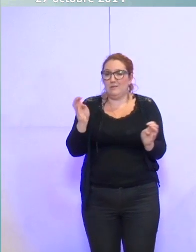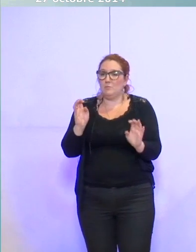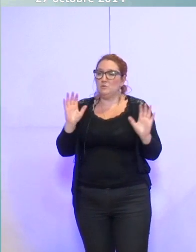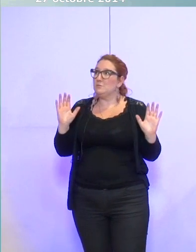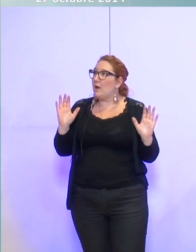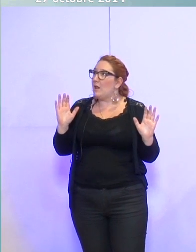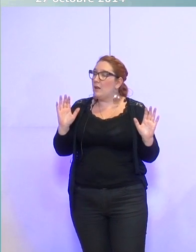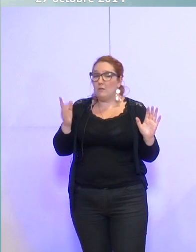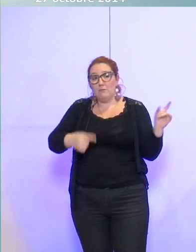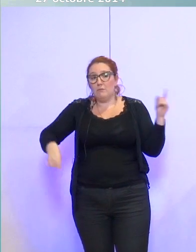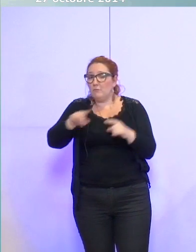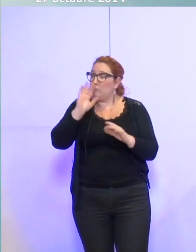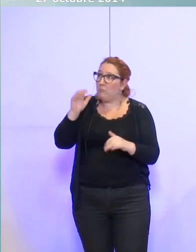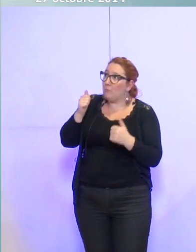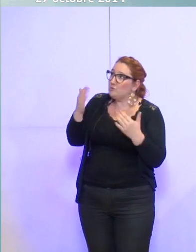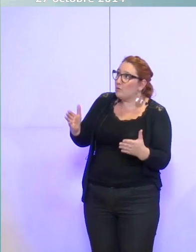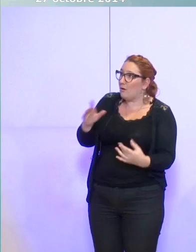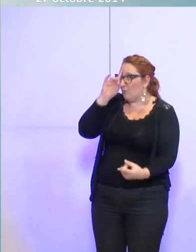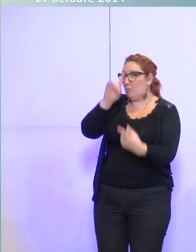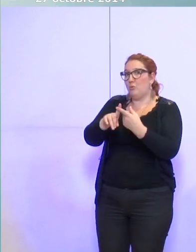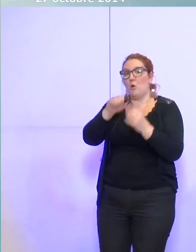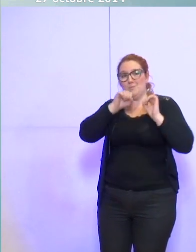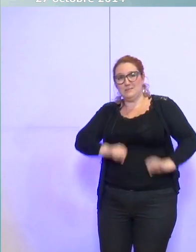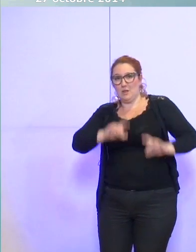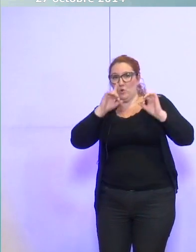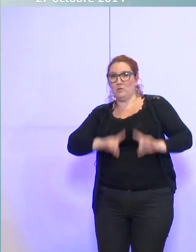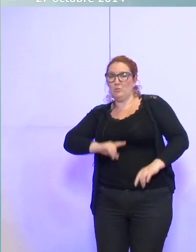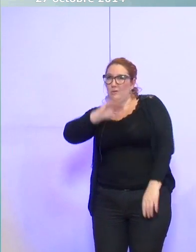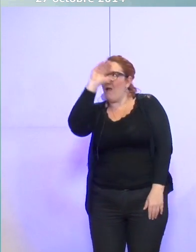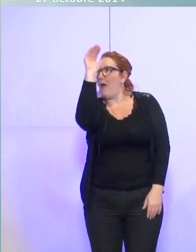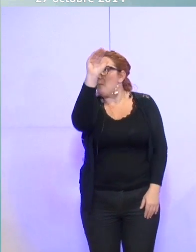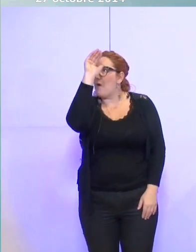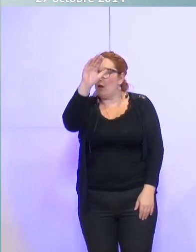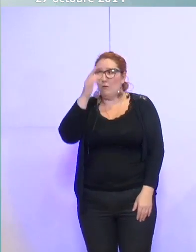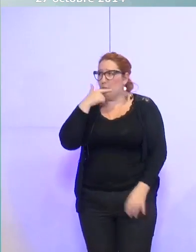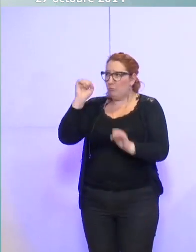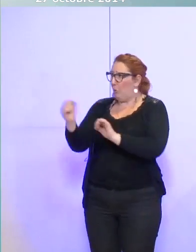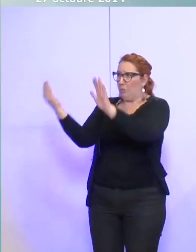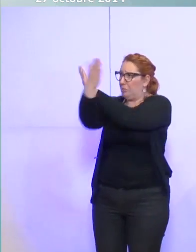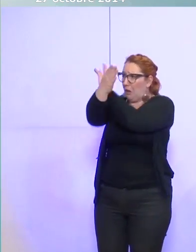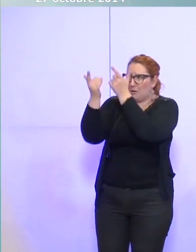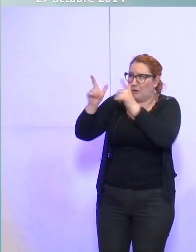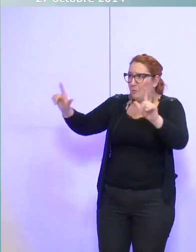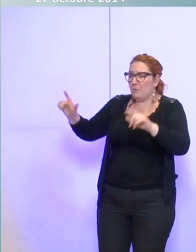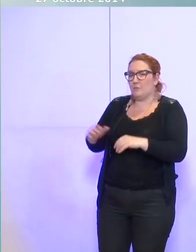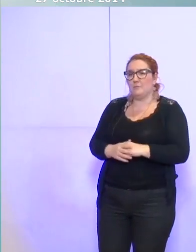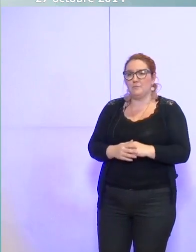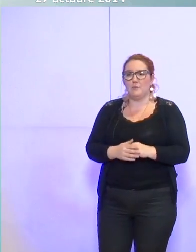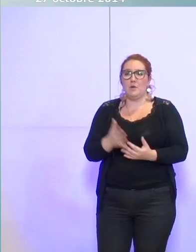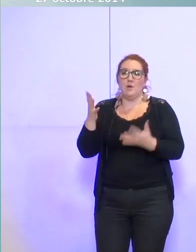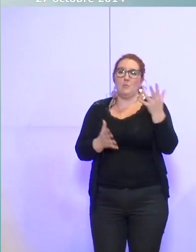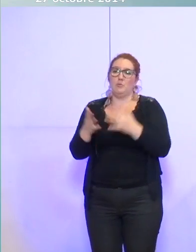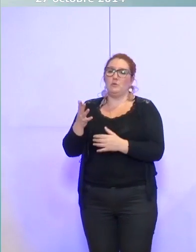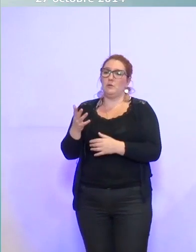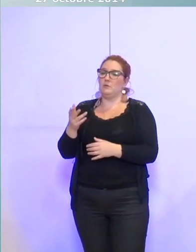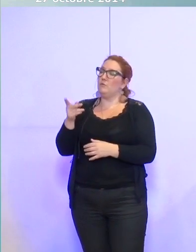pas besoin du Conseil municipal plus exactement pour vous adresser à ceux-ci et leur demander d'agir. Il y a là une volonté peut-être de le